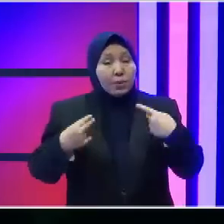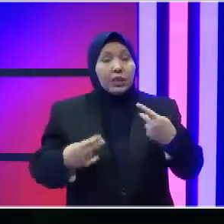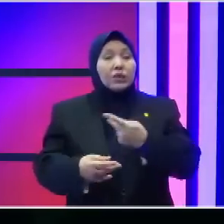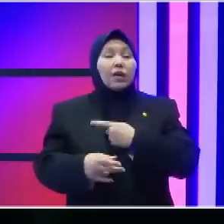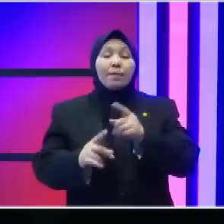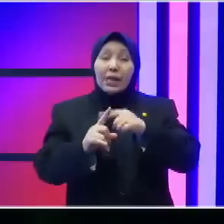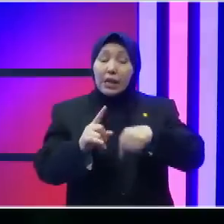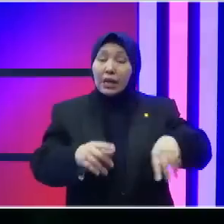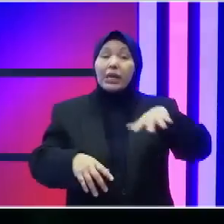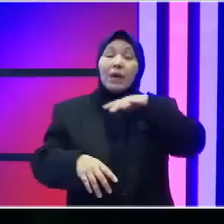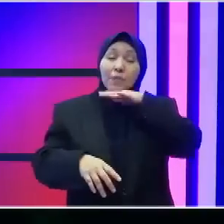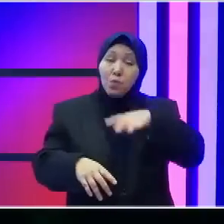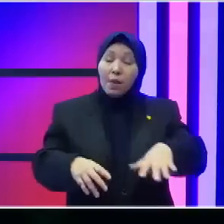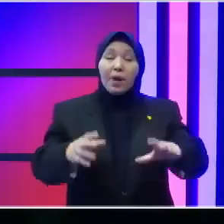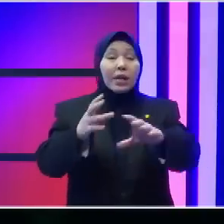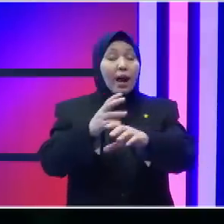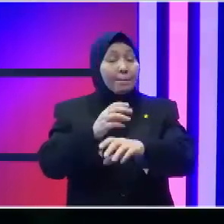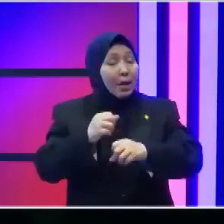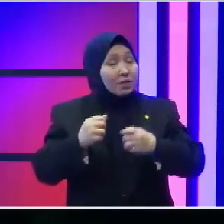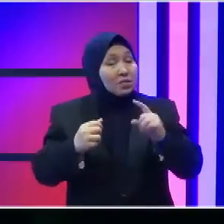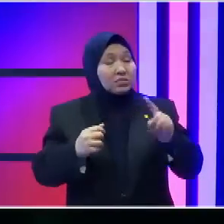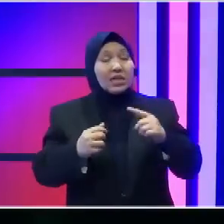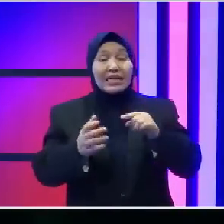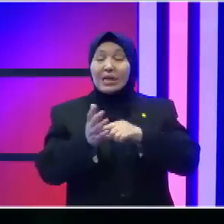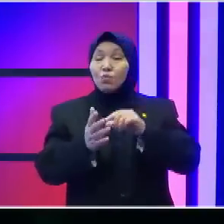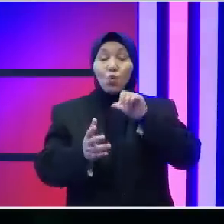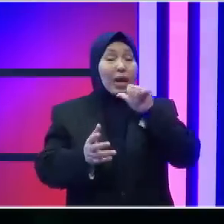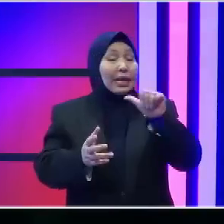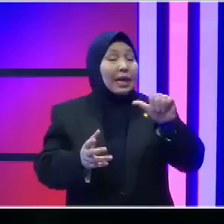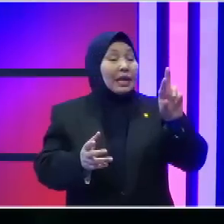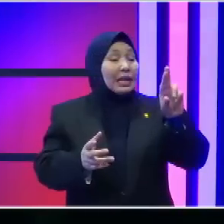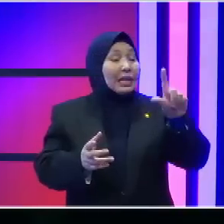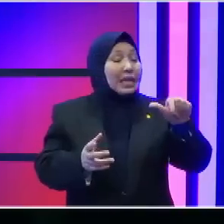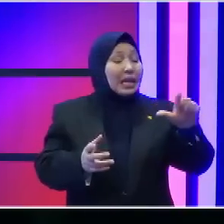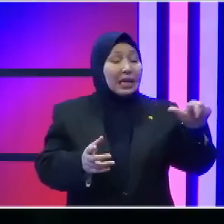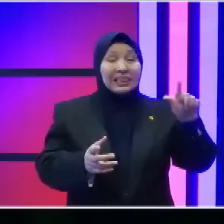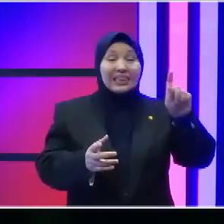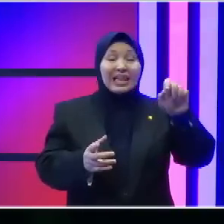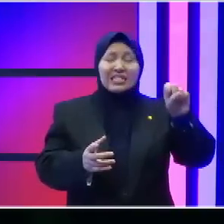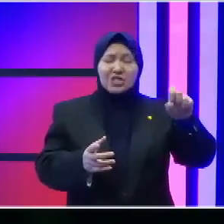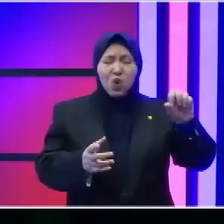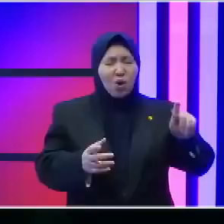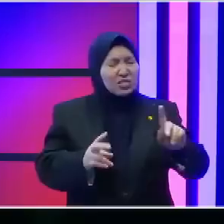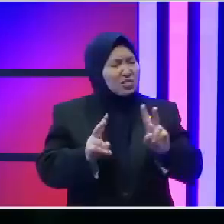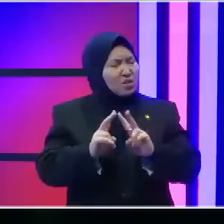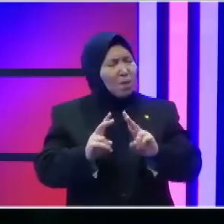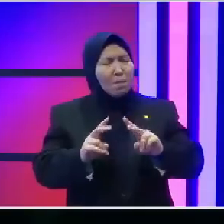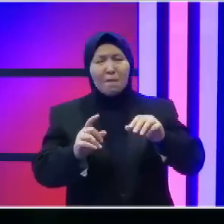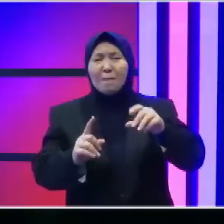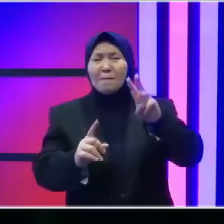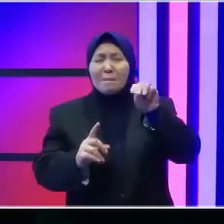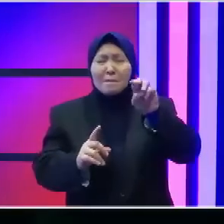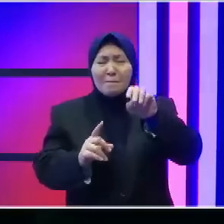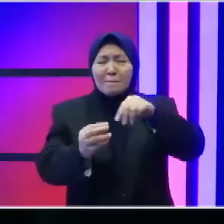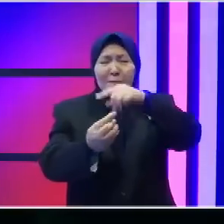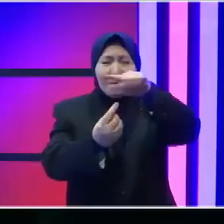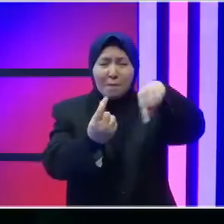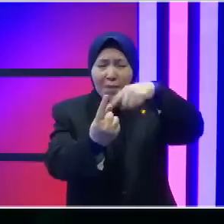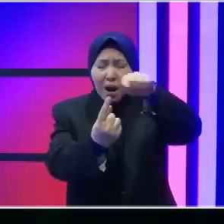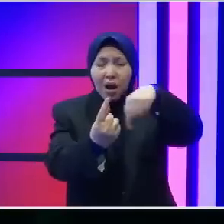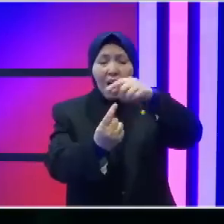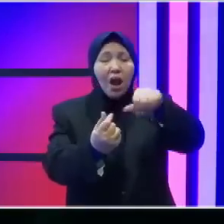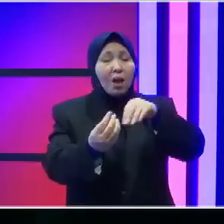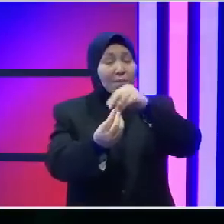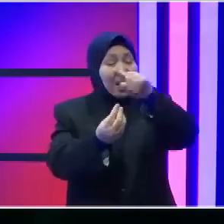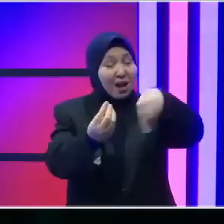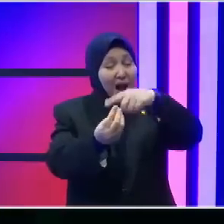Nabi dapat saja bahawa ini bukan litashqa, keadaan di Mekah itu amat perit, sakit dan sebagainya, tetapi bila dah tahu